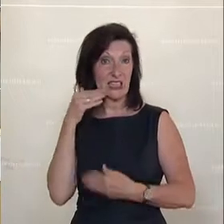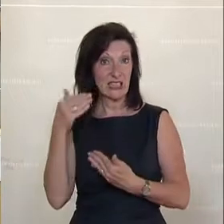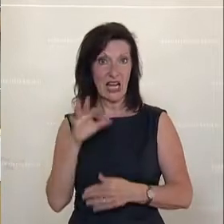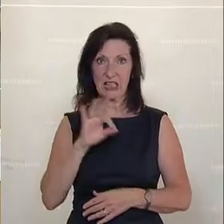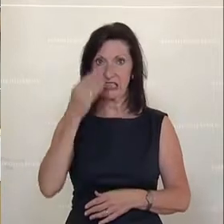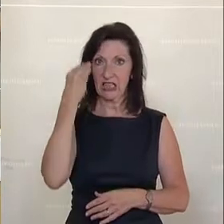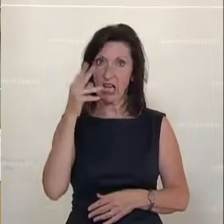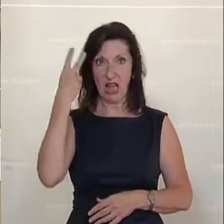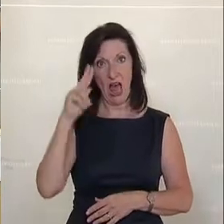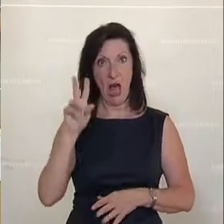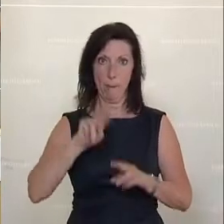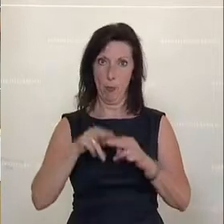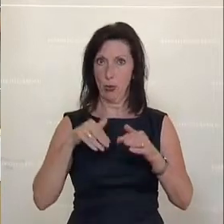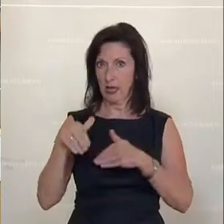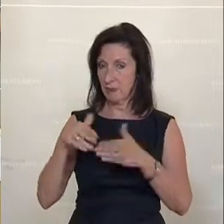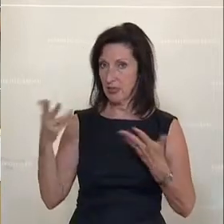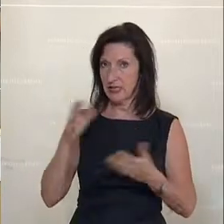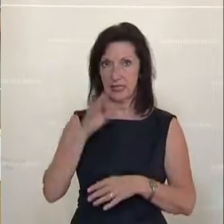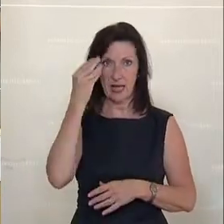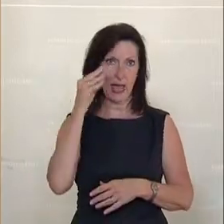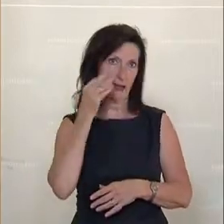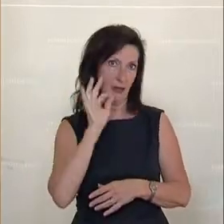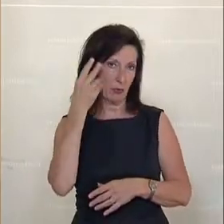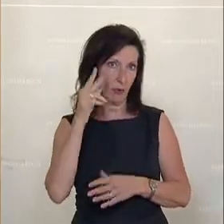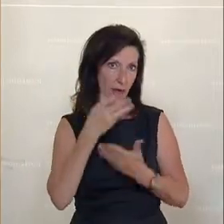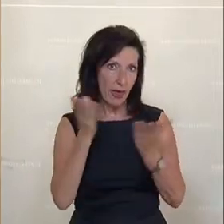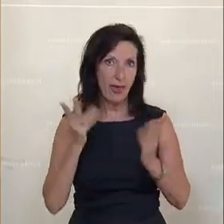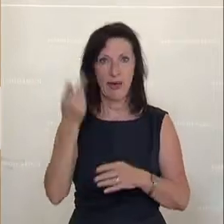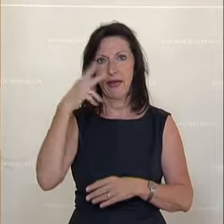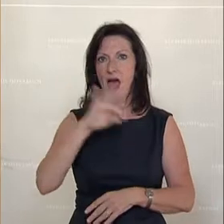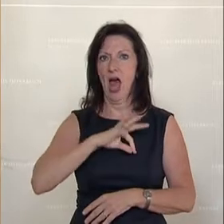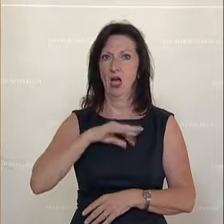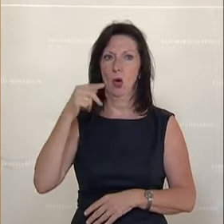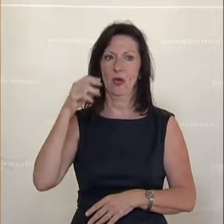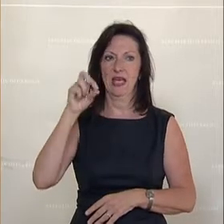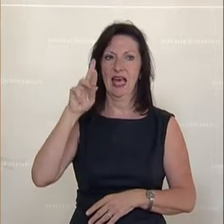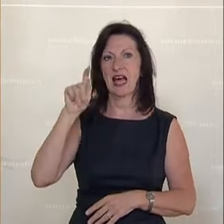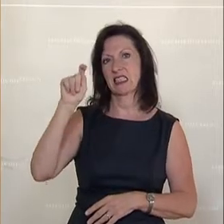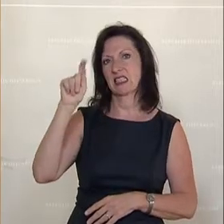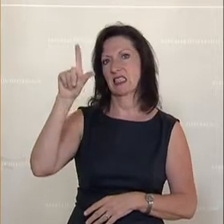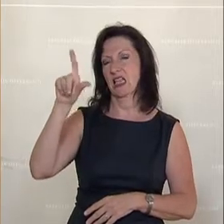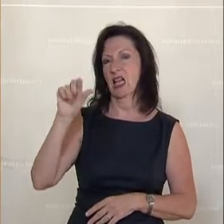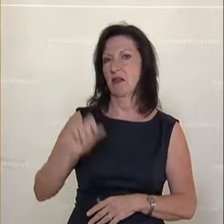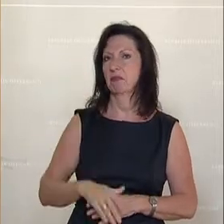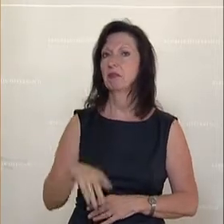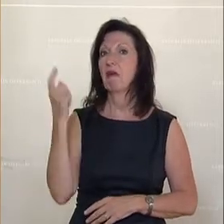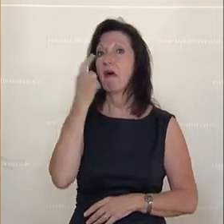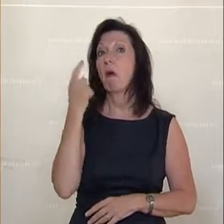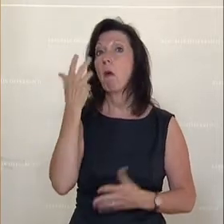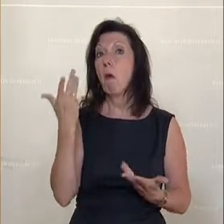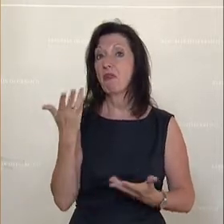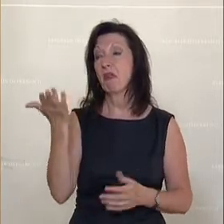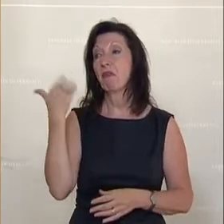spd-bundesminister sehr geehrte damen und herren herr kollege gerster lernen hoffentlich aus den fehlern der